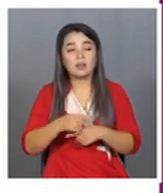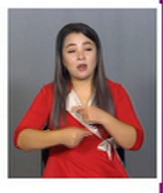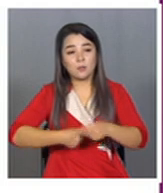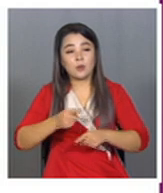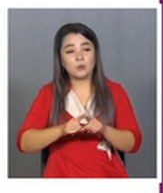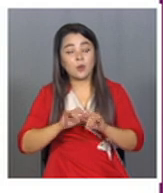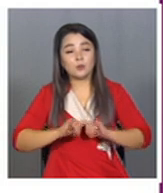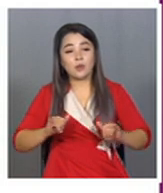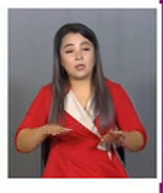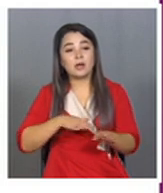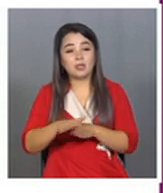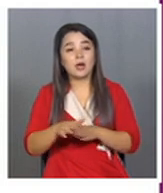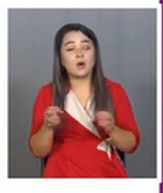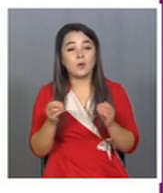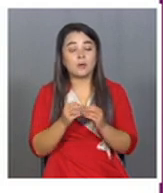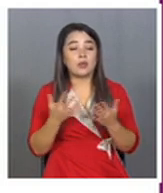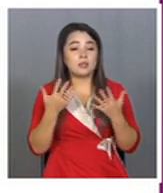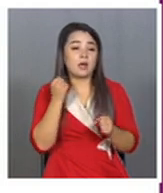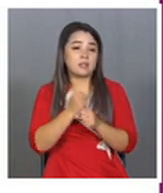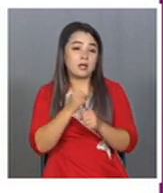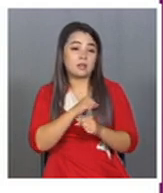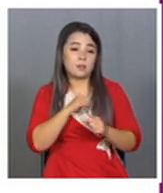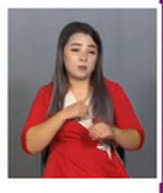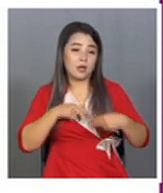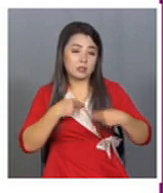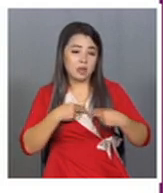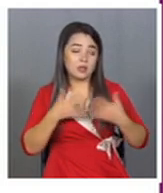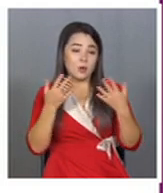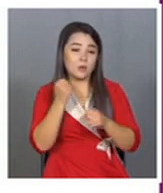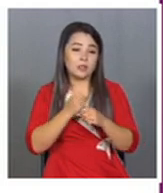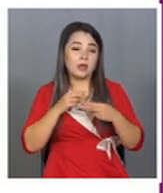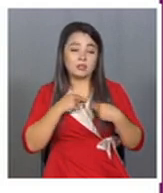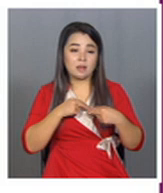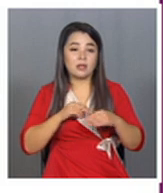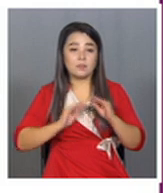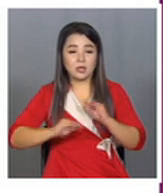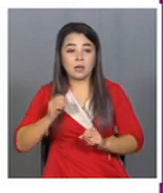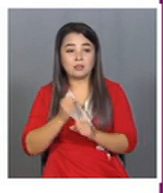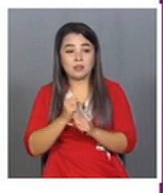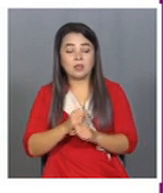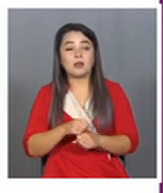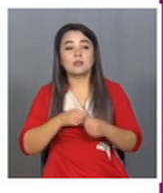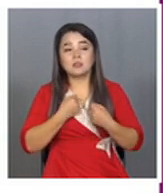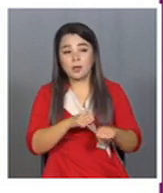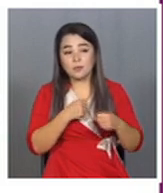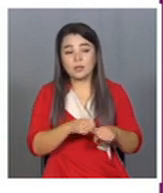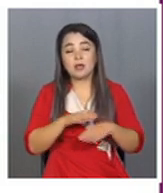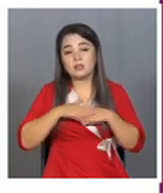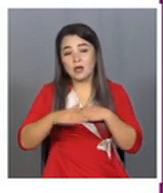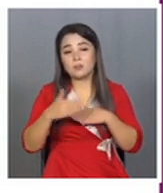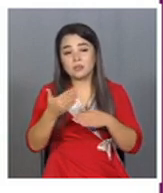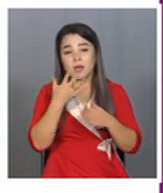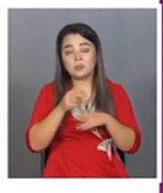толы, он саусағынан өнер тамған қолөнер шеберлерінің қолынан шыққан текемет, кілемдер